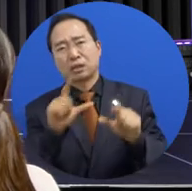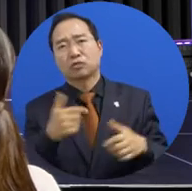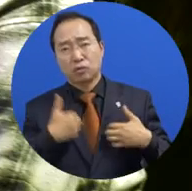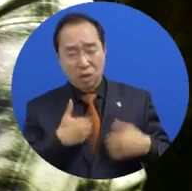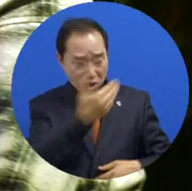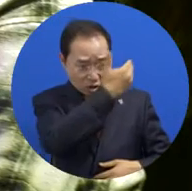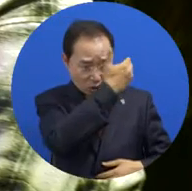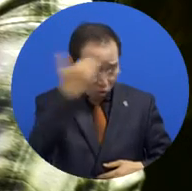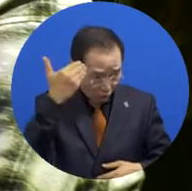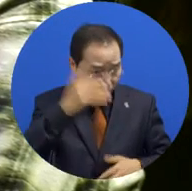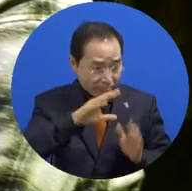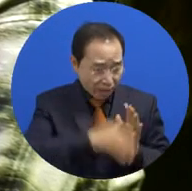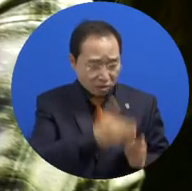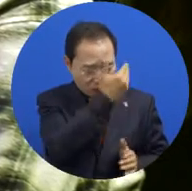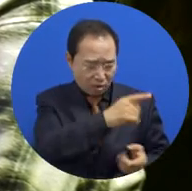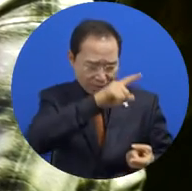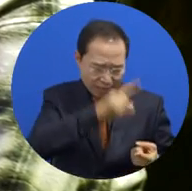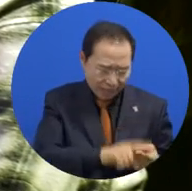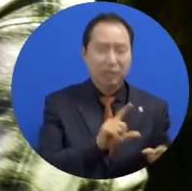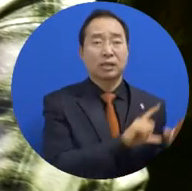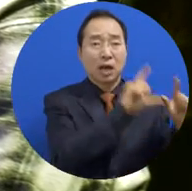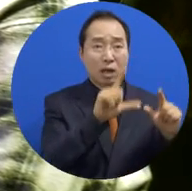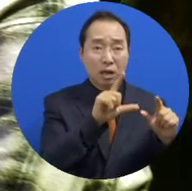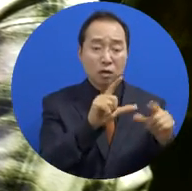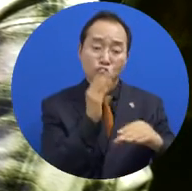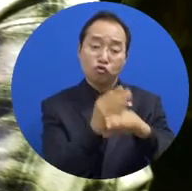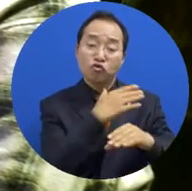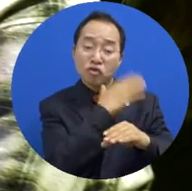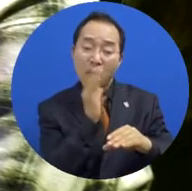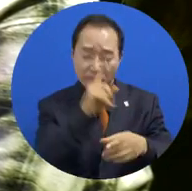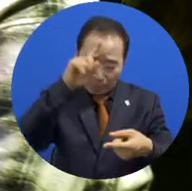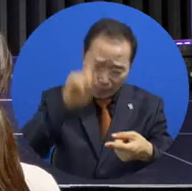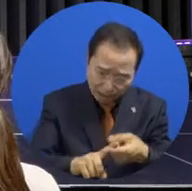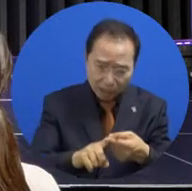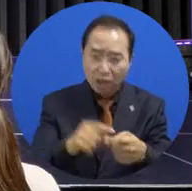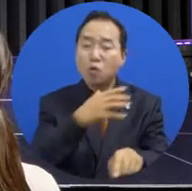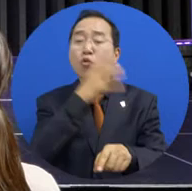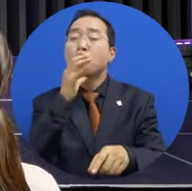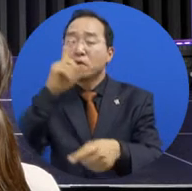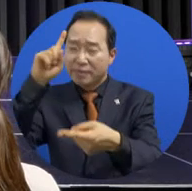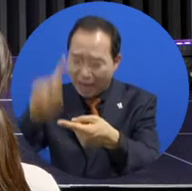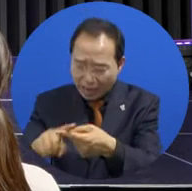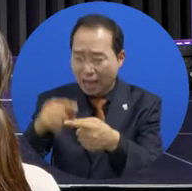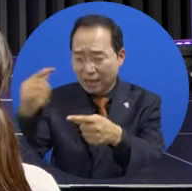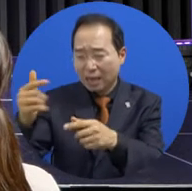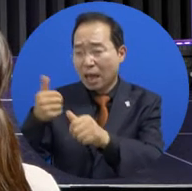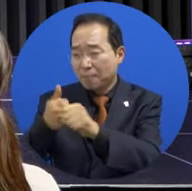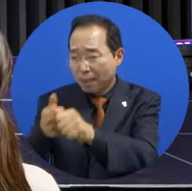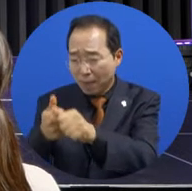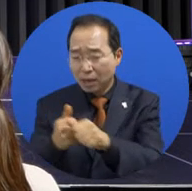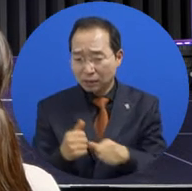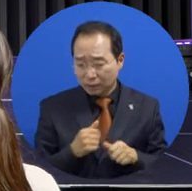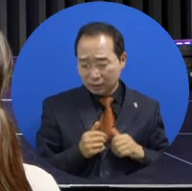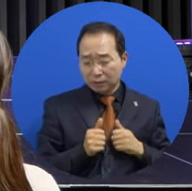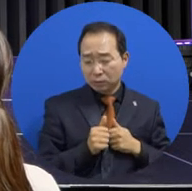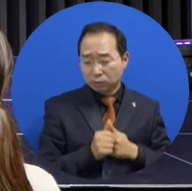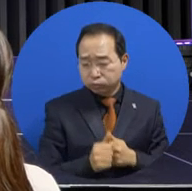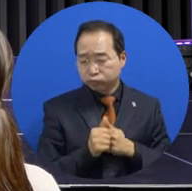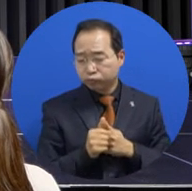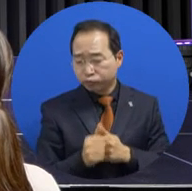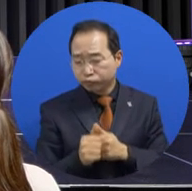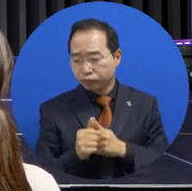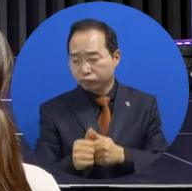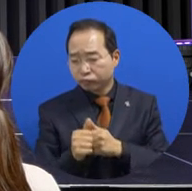되거든요. 그래서 이 지혜를 터득하기 위해서도 인간은 그